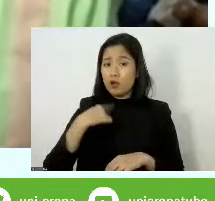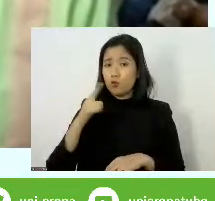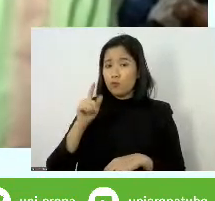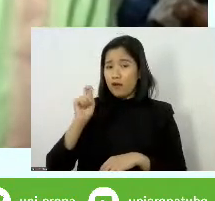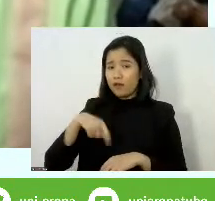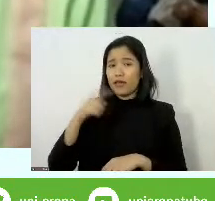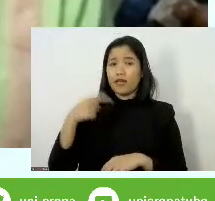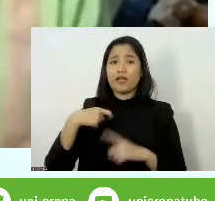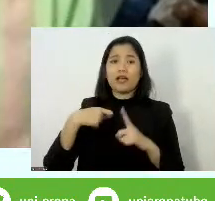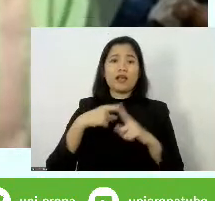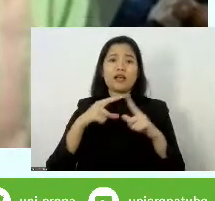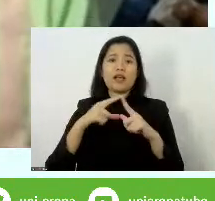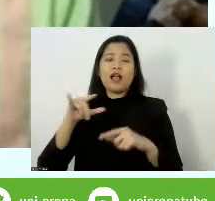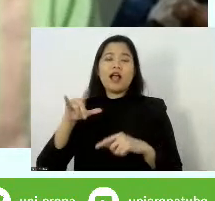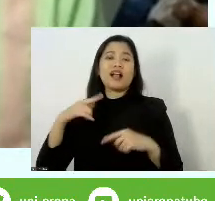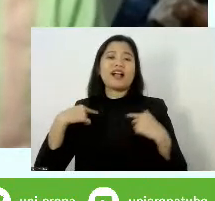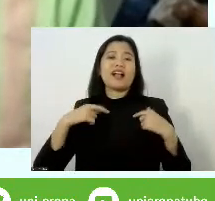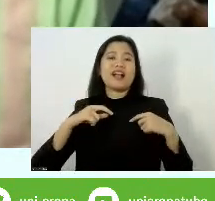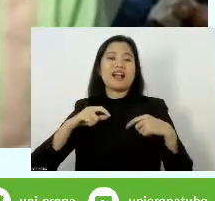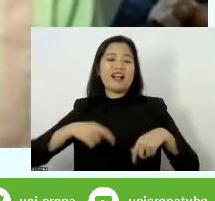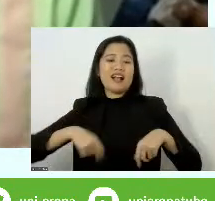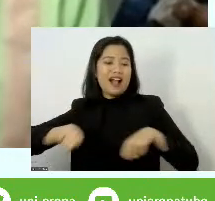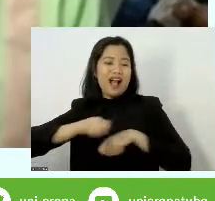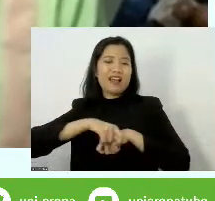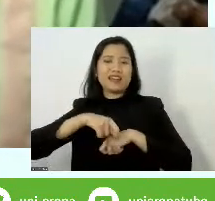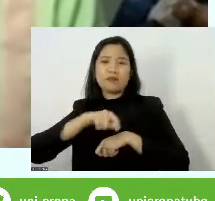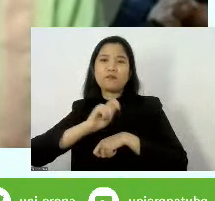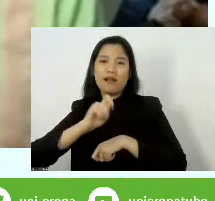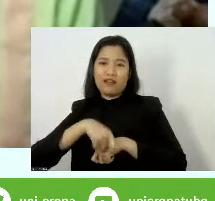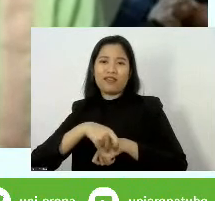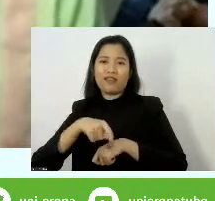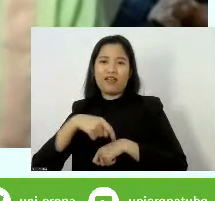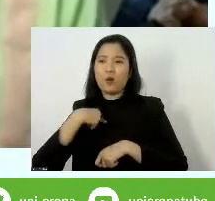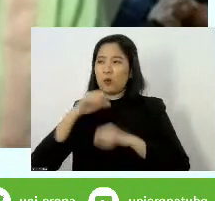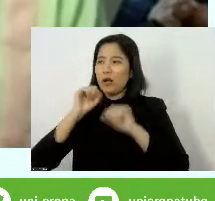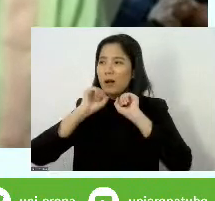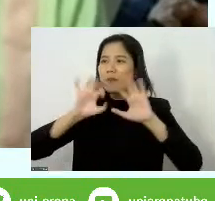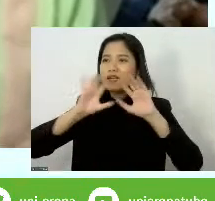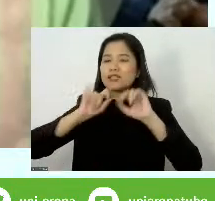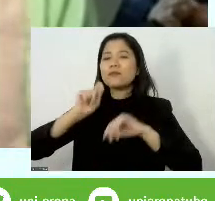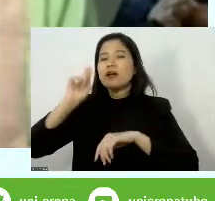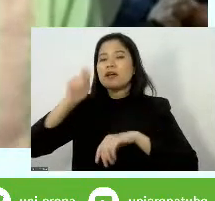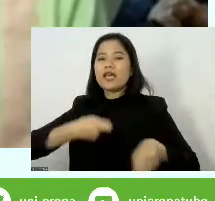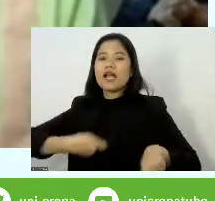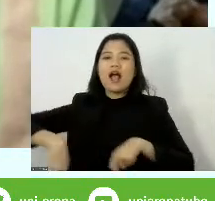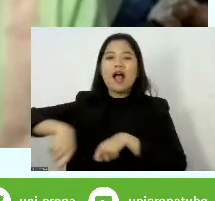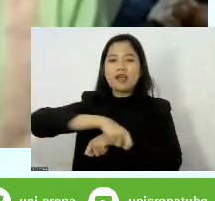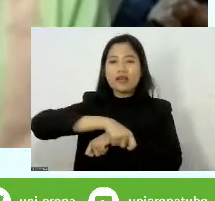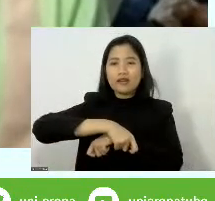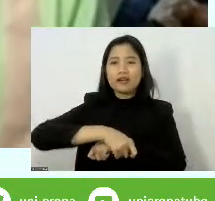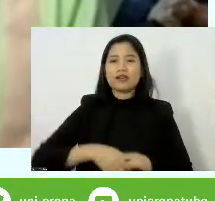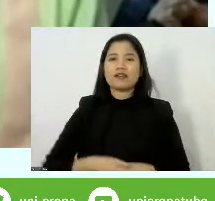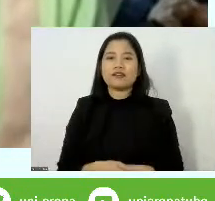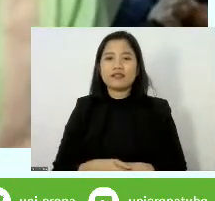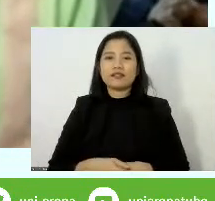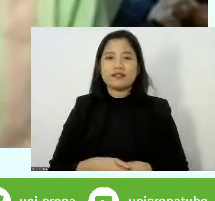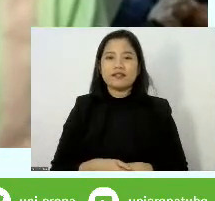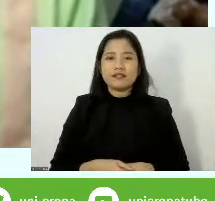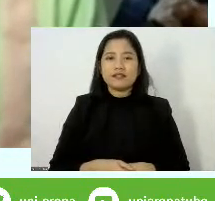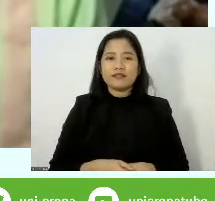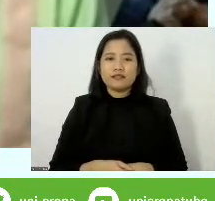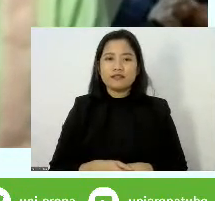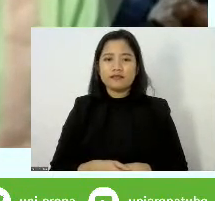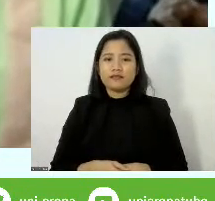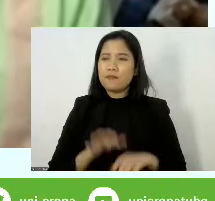lomba walaupun cowok jadi oh mulai mengkampanyekan diri sendiri banyak teman saya berpikir